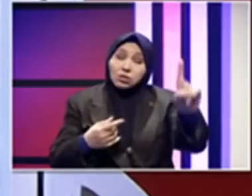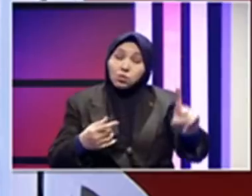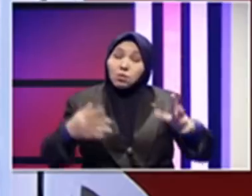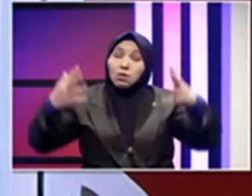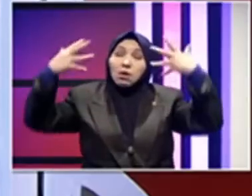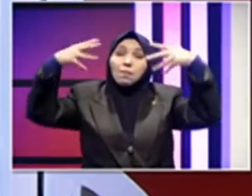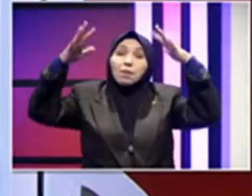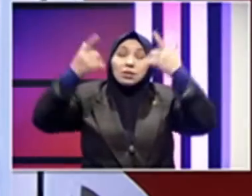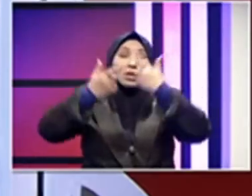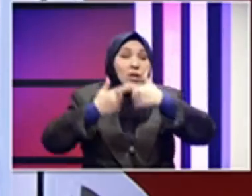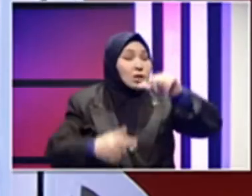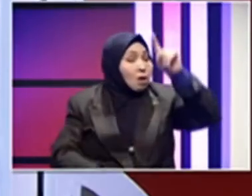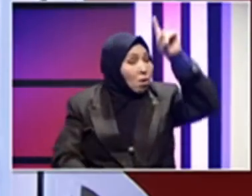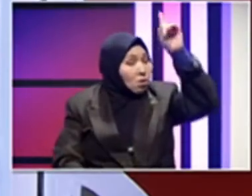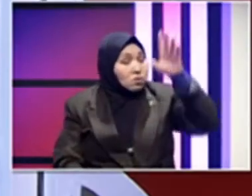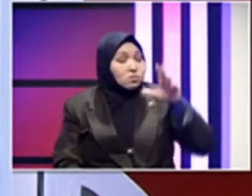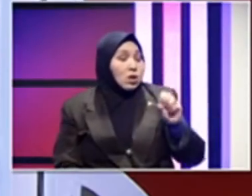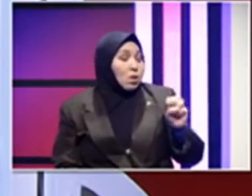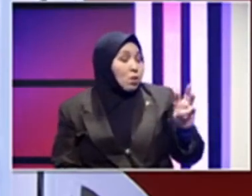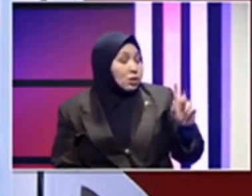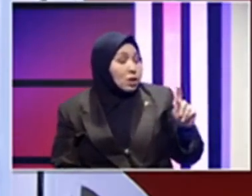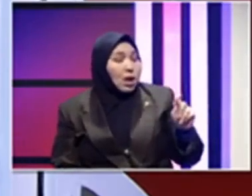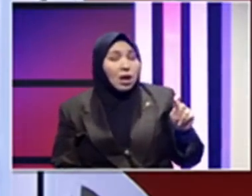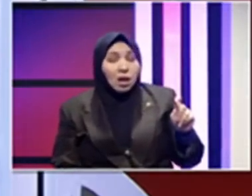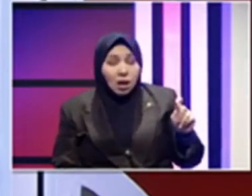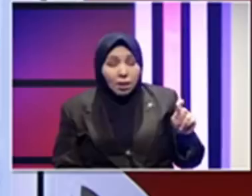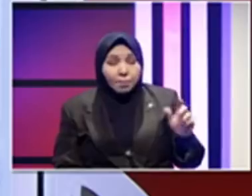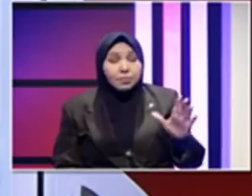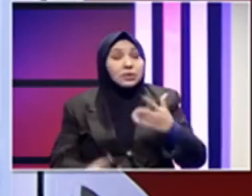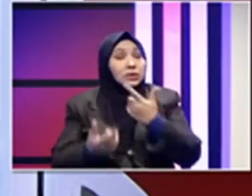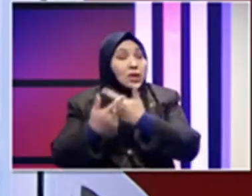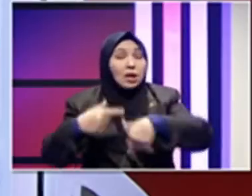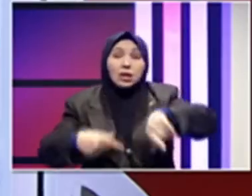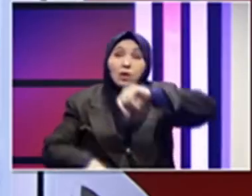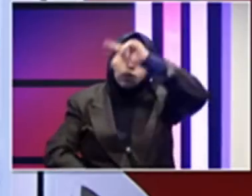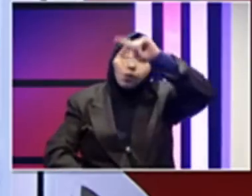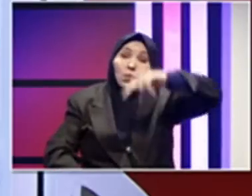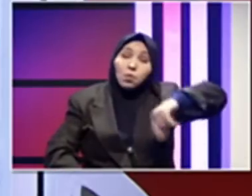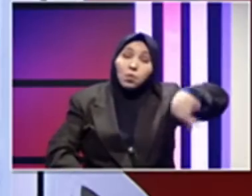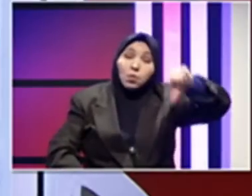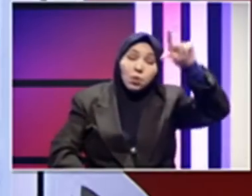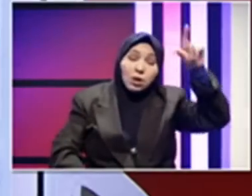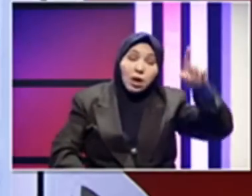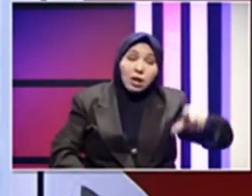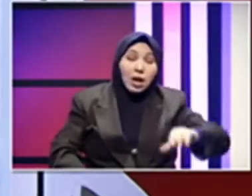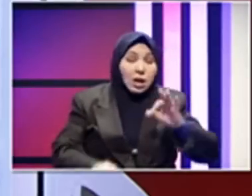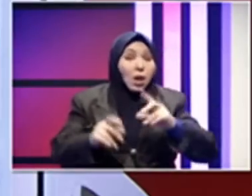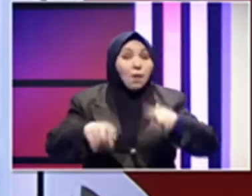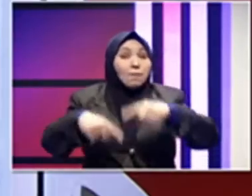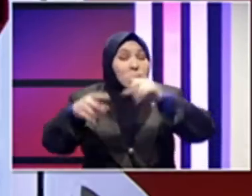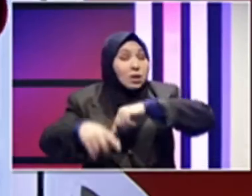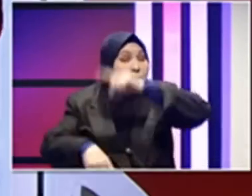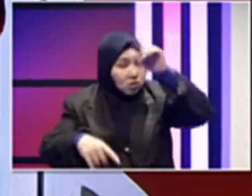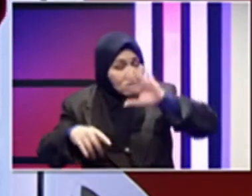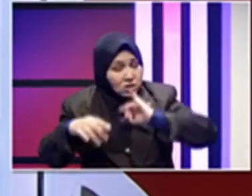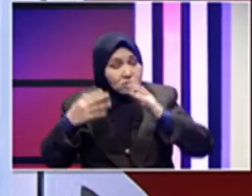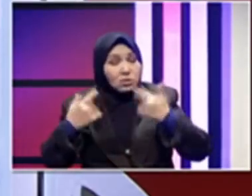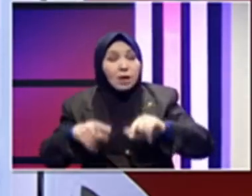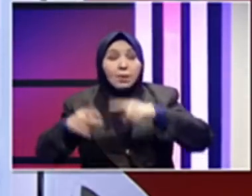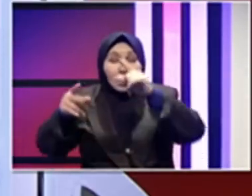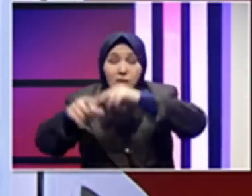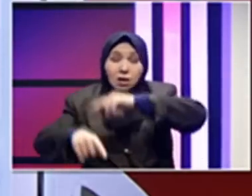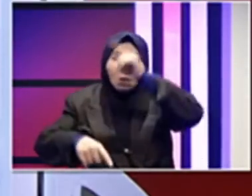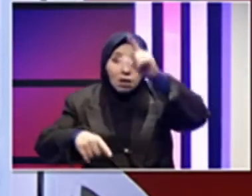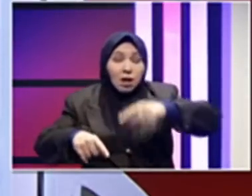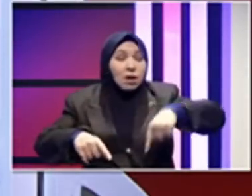kehebatan daripada Allah Subhanahu Wa Taala. Wa minal jibal, daripada gunung ganang. Ini kalau pergi gunung ganang dulu, saatnya saya pernah pergilah ke kawasan New Mexico